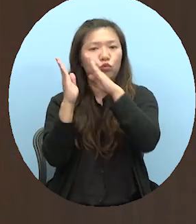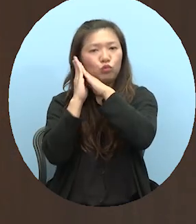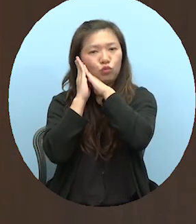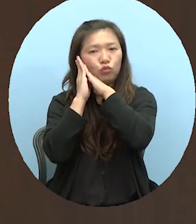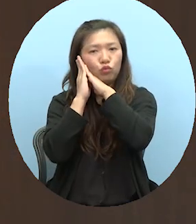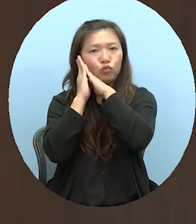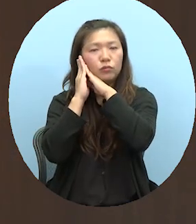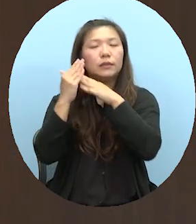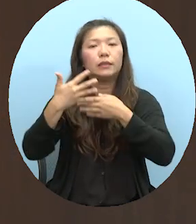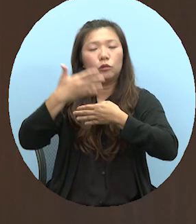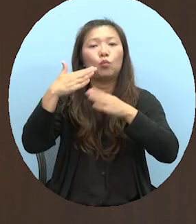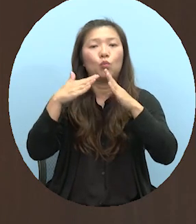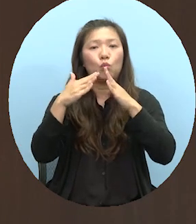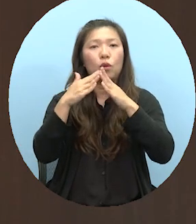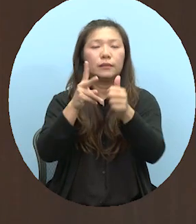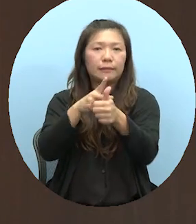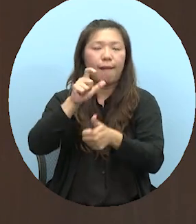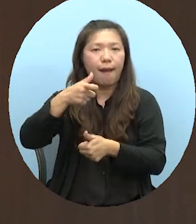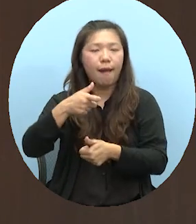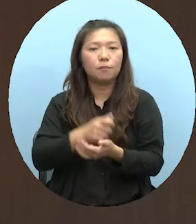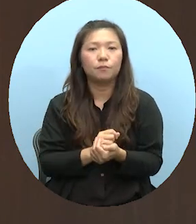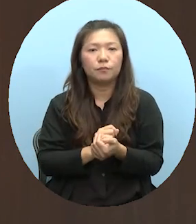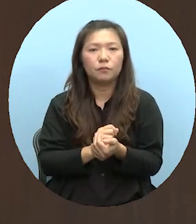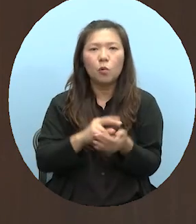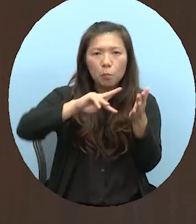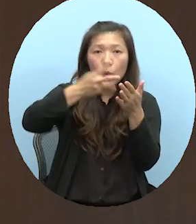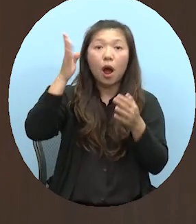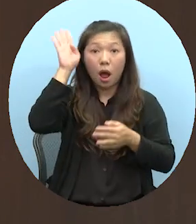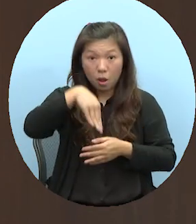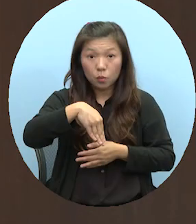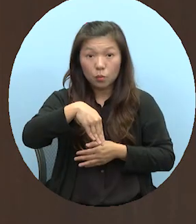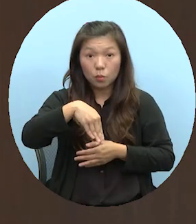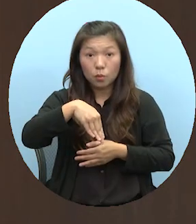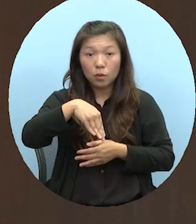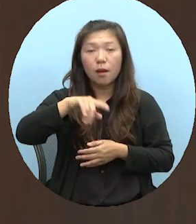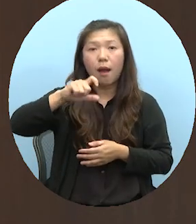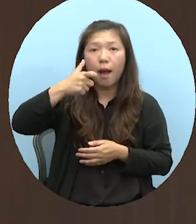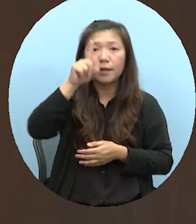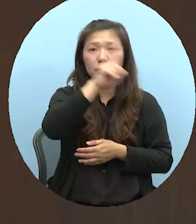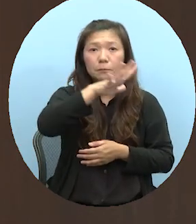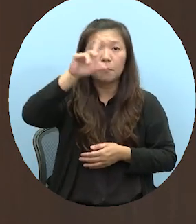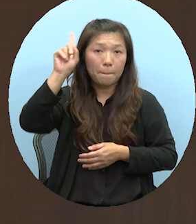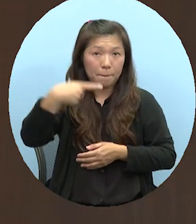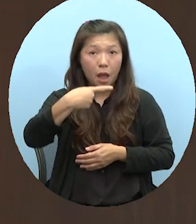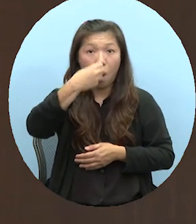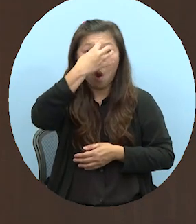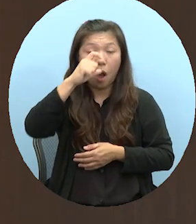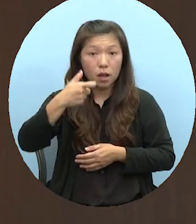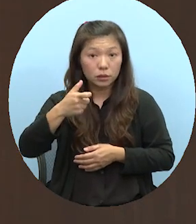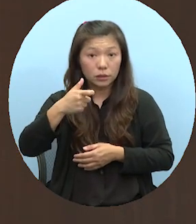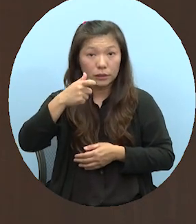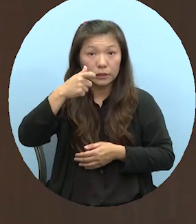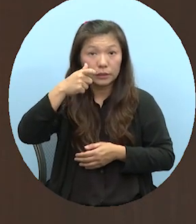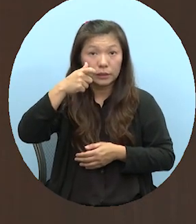宅物業的最高按揭成數。咁經過修訂之後呢，價值1500萬港元或者以